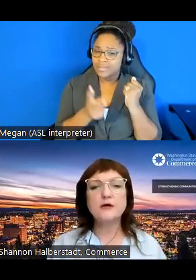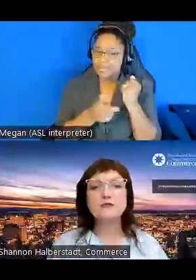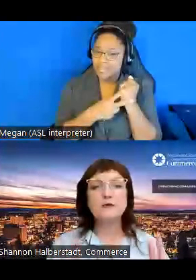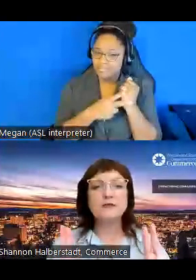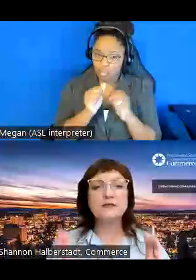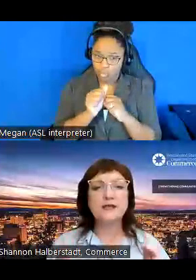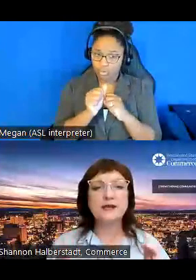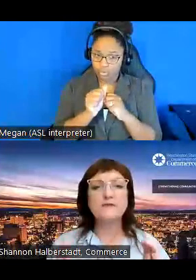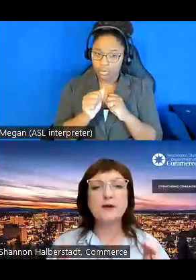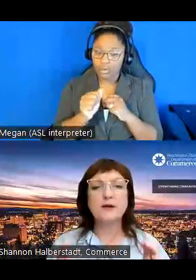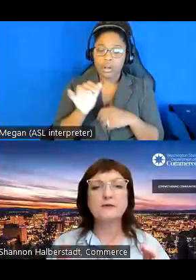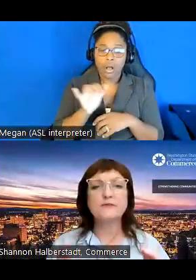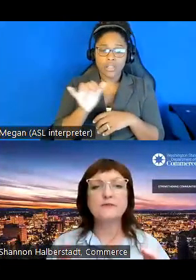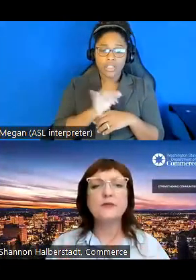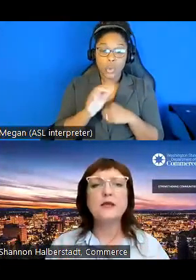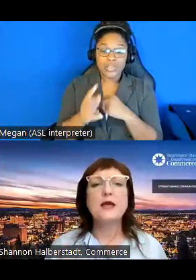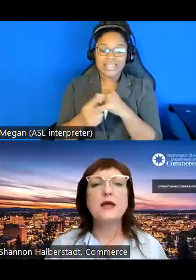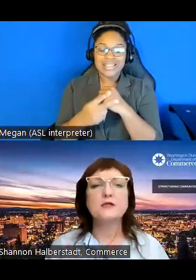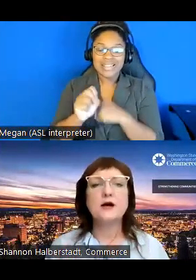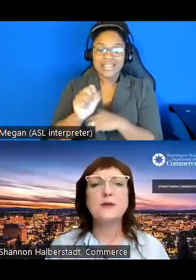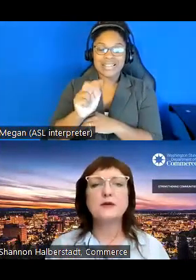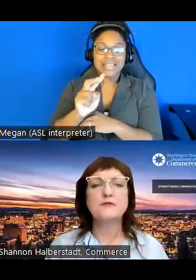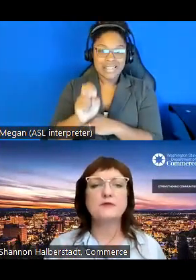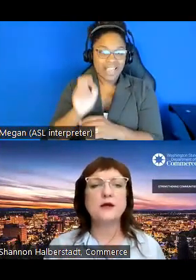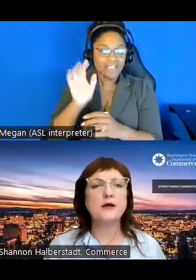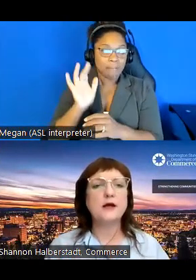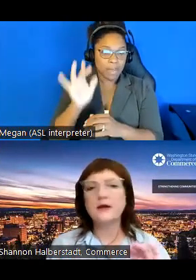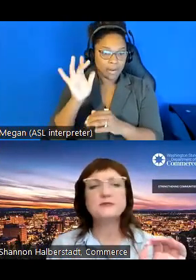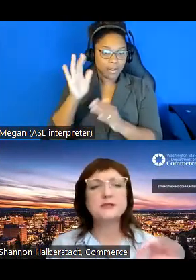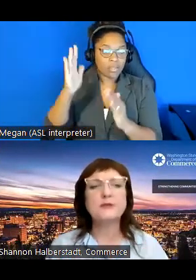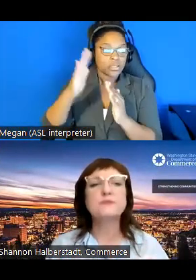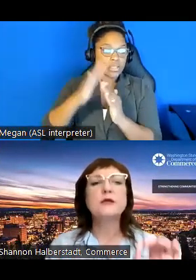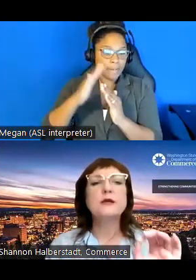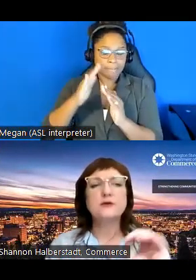있습니다. 그 신청서에